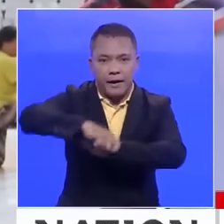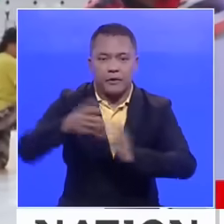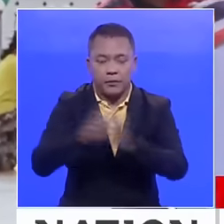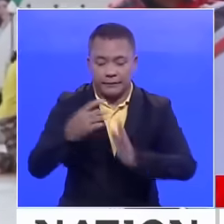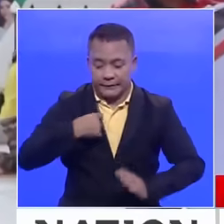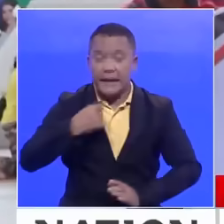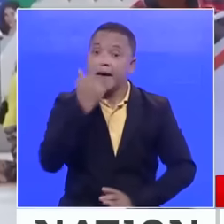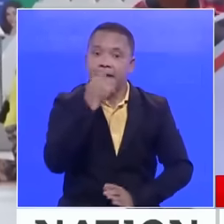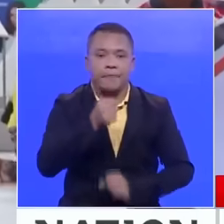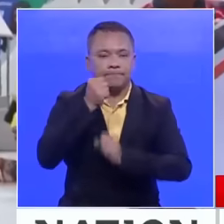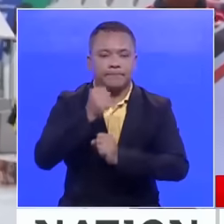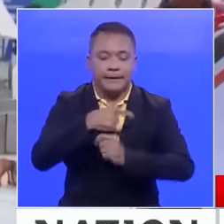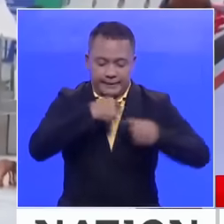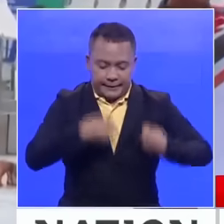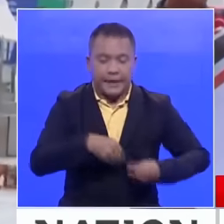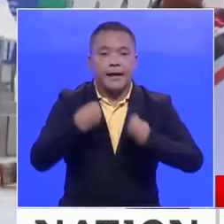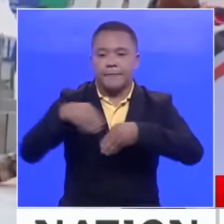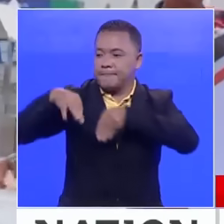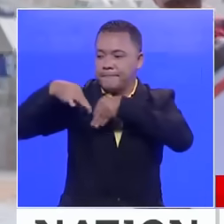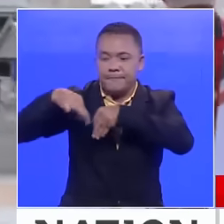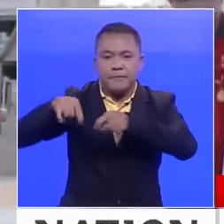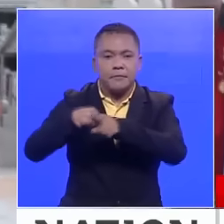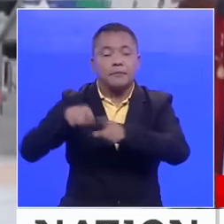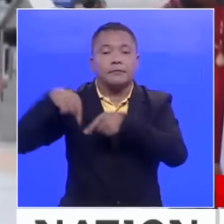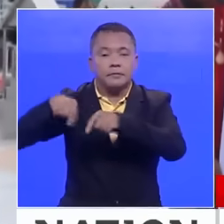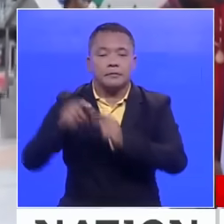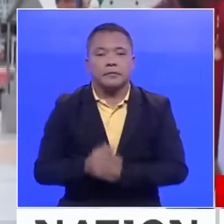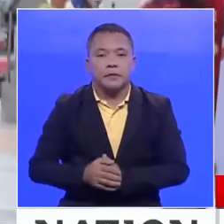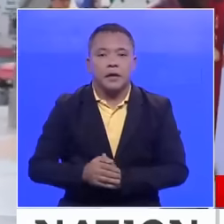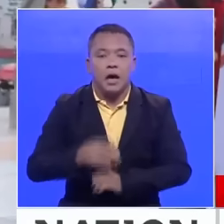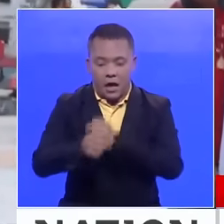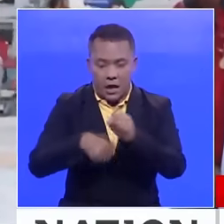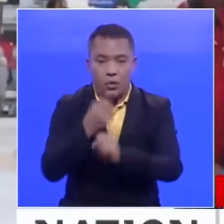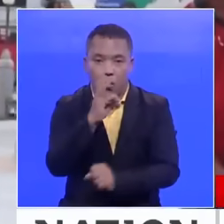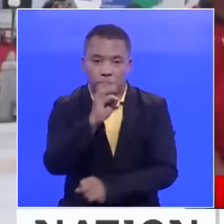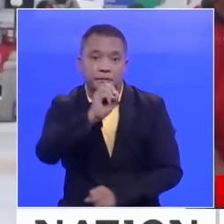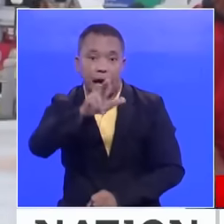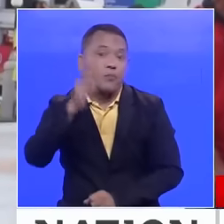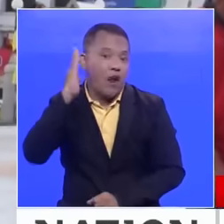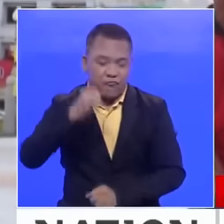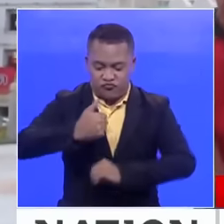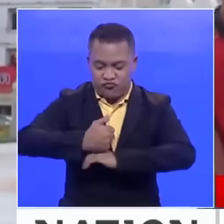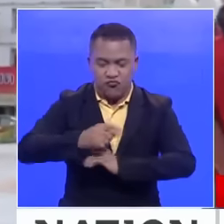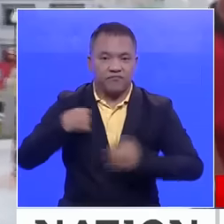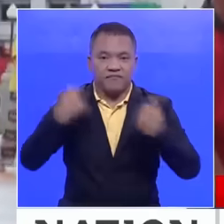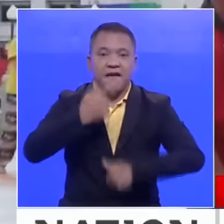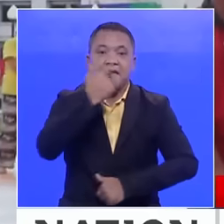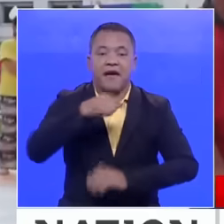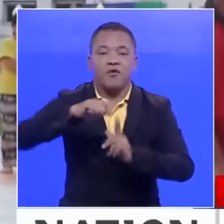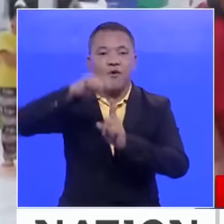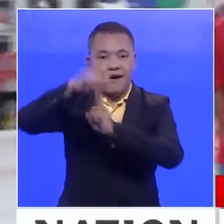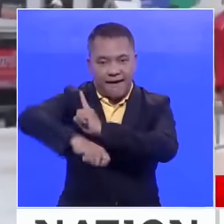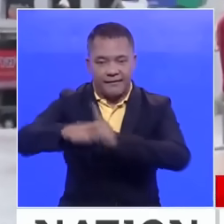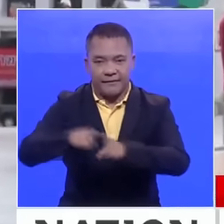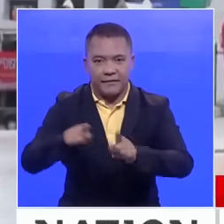เมารวมตัวกันให้กำลังใจค่ะในเรืองอำนาจพุทธิวงศ์นะคะอายุ 63ปีคนนี้เป็นแกนนำคนเสื้อแดเขตเมืองโคราชมี